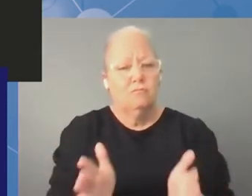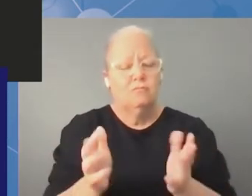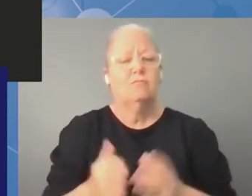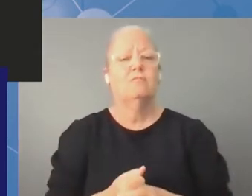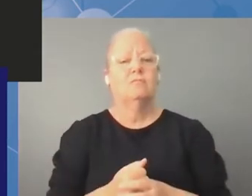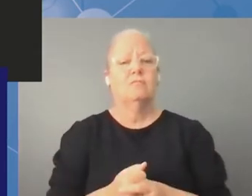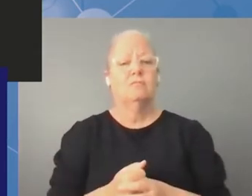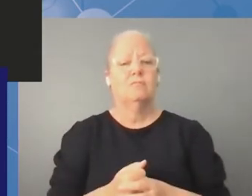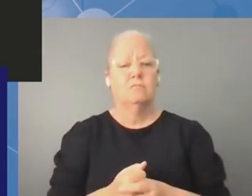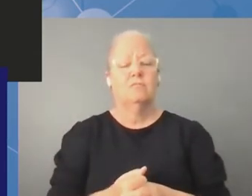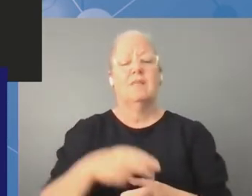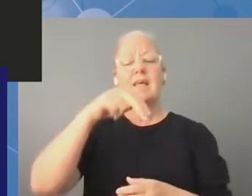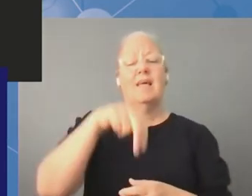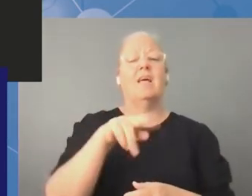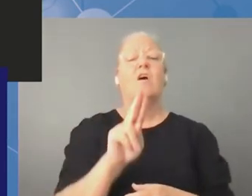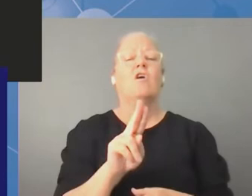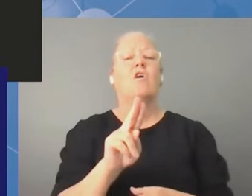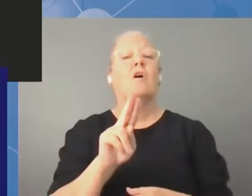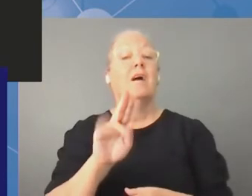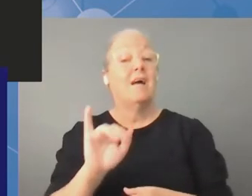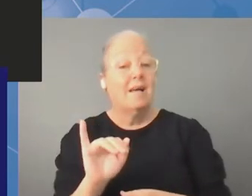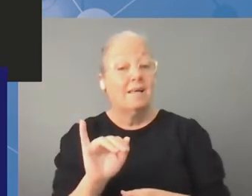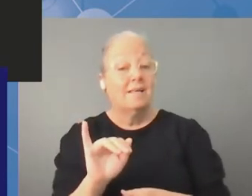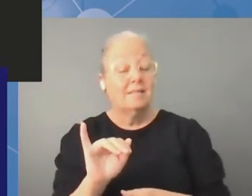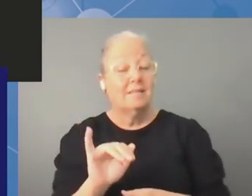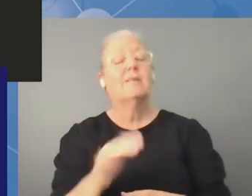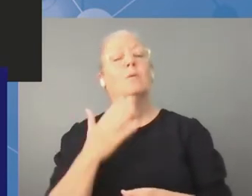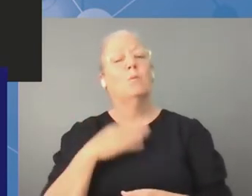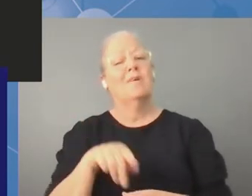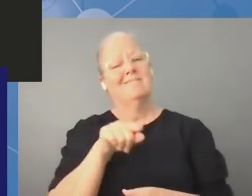ولدي رجاء تمنى لو